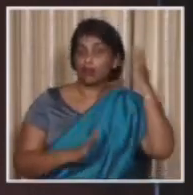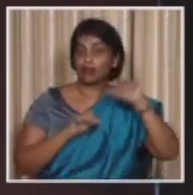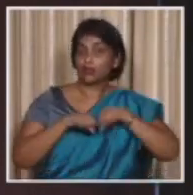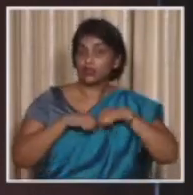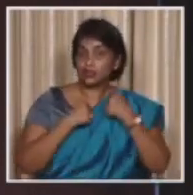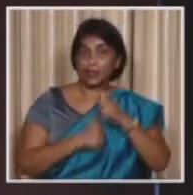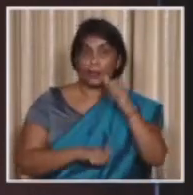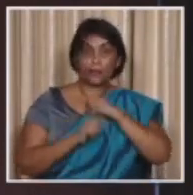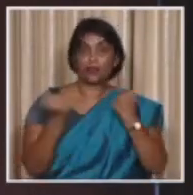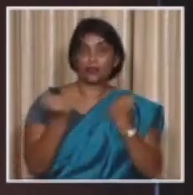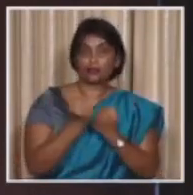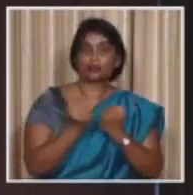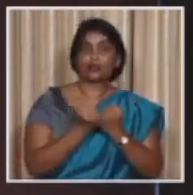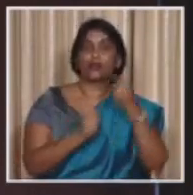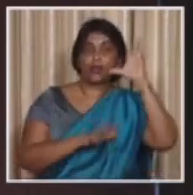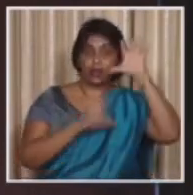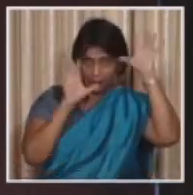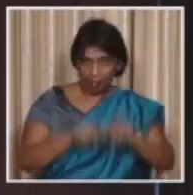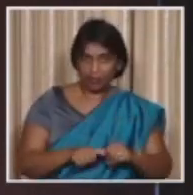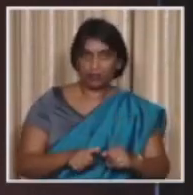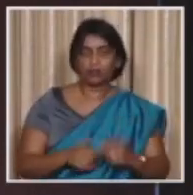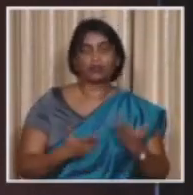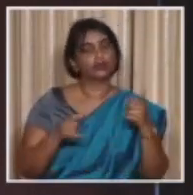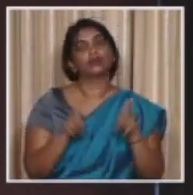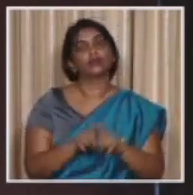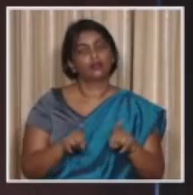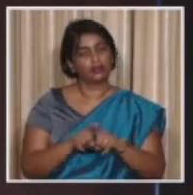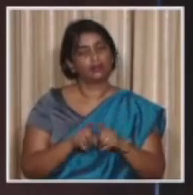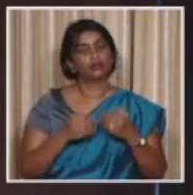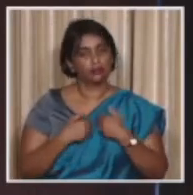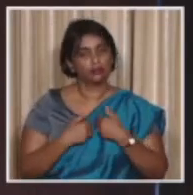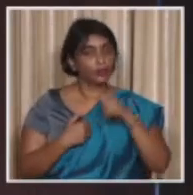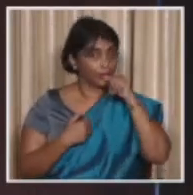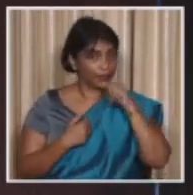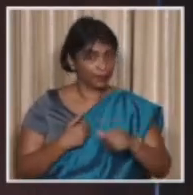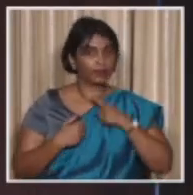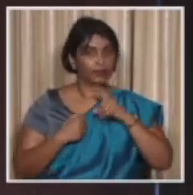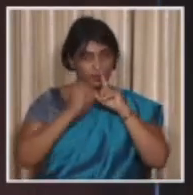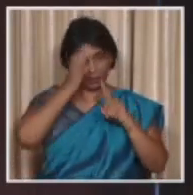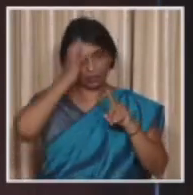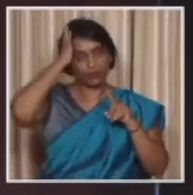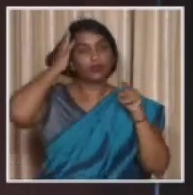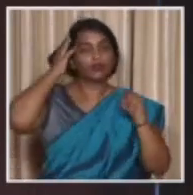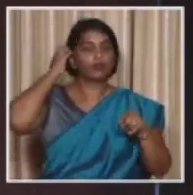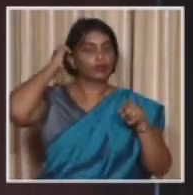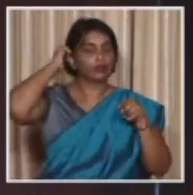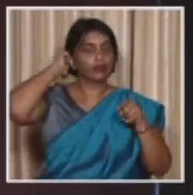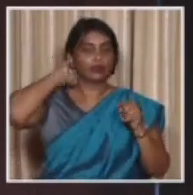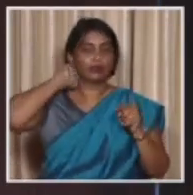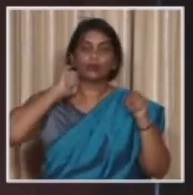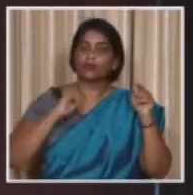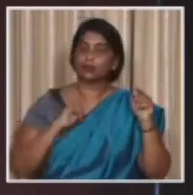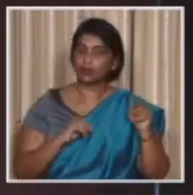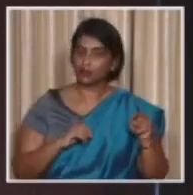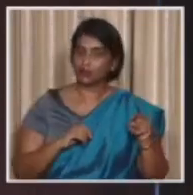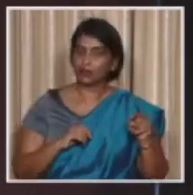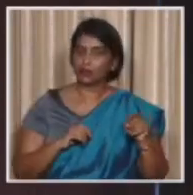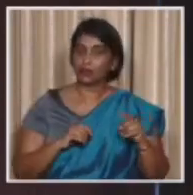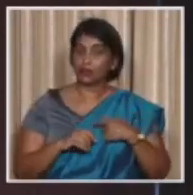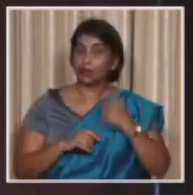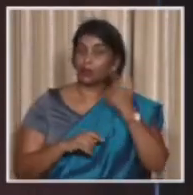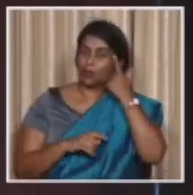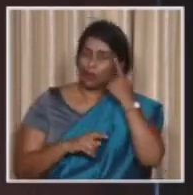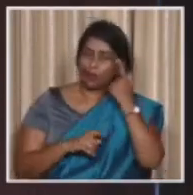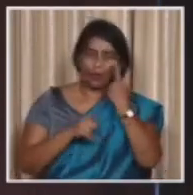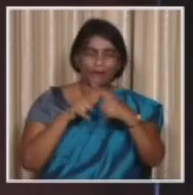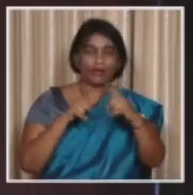බෙහෙත් ගේන ආධාර දුන්නනේ. කො ගෙනවද? ඉතින් ඒ නිසා අපි ඊටාම පැහැදිලිව කියන්න ඕන මේගොල්ලන්ට මේ දන්නේ එක